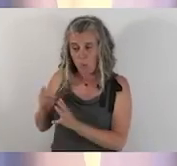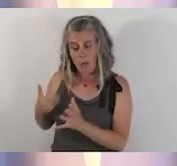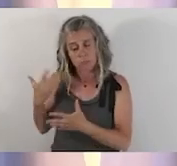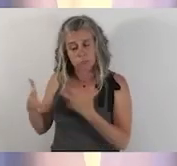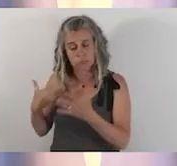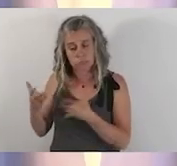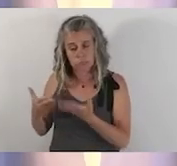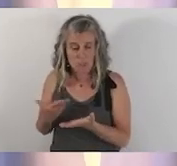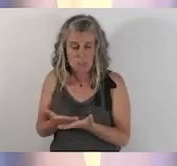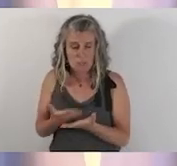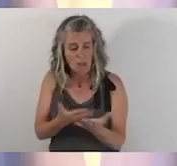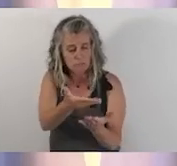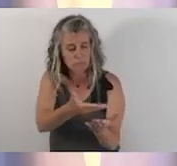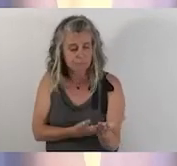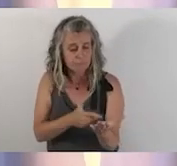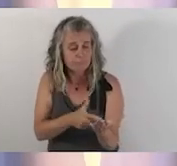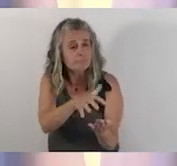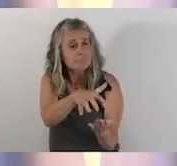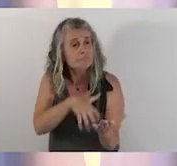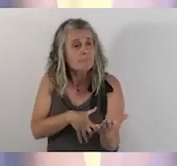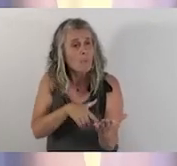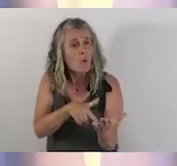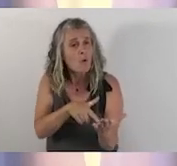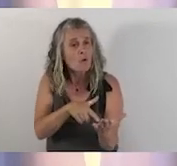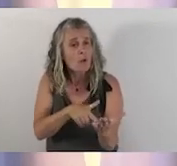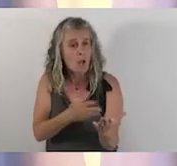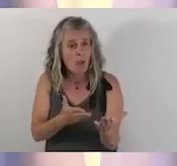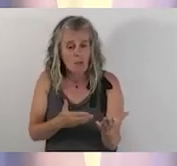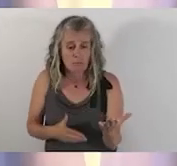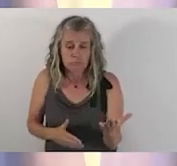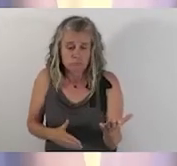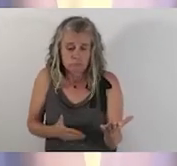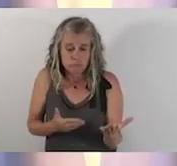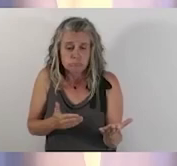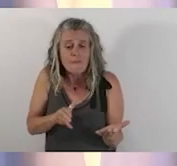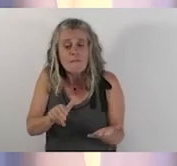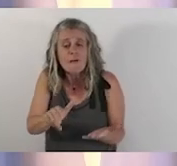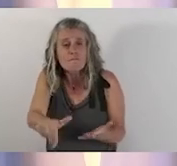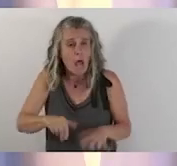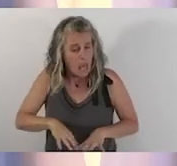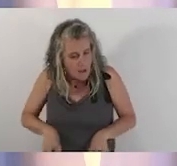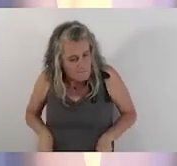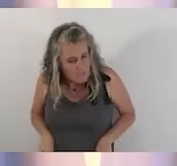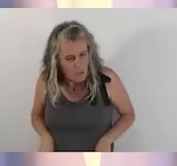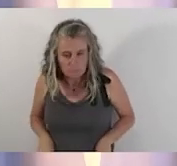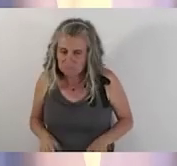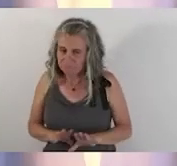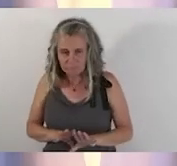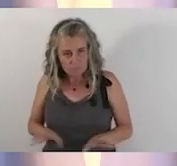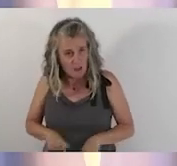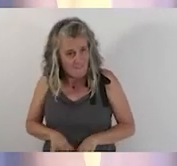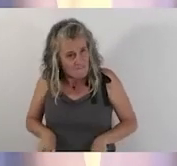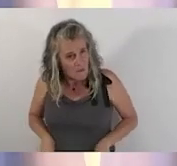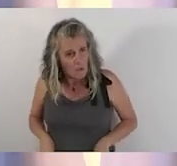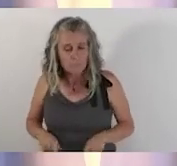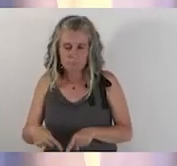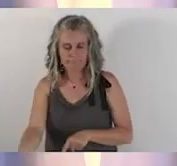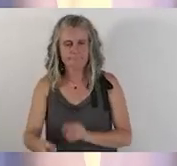cette délibération qui vous sera présentée donc le 7 juillet et qui donc permettra de franchir une